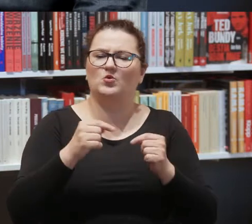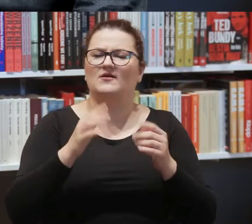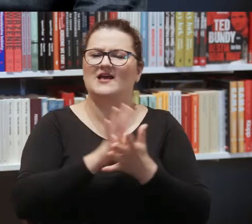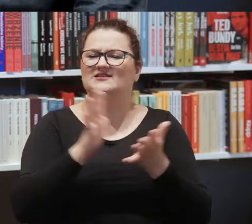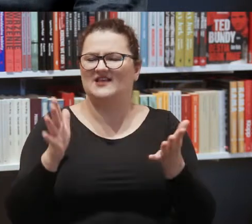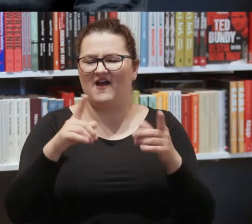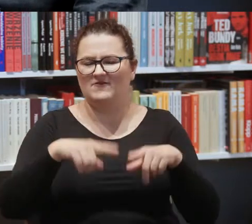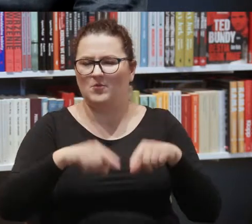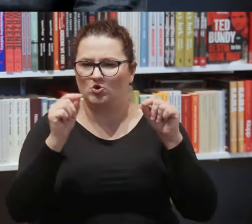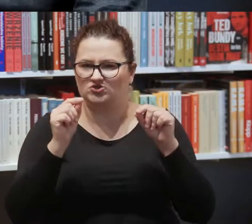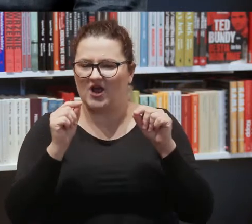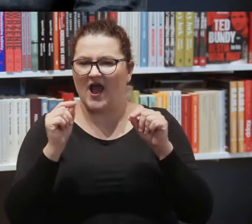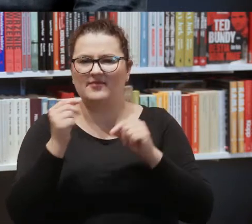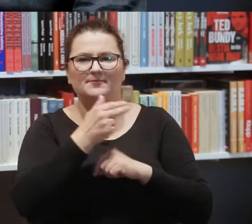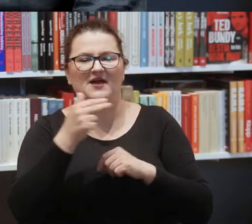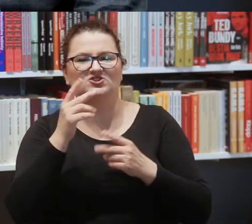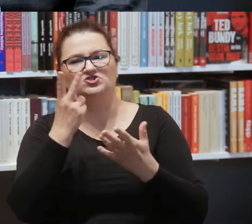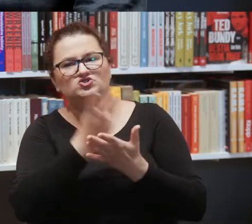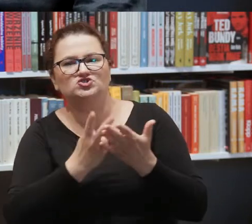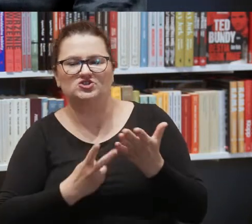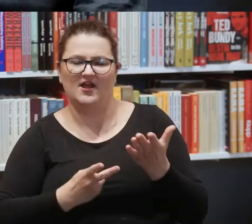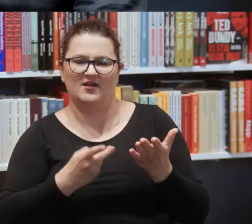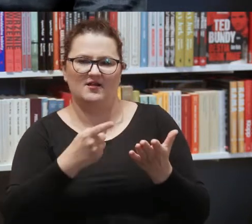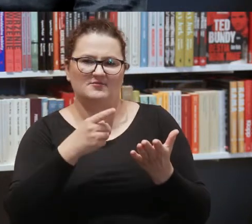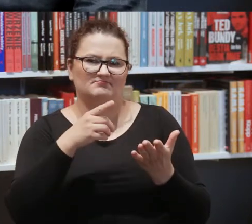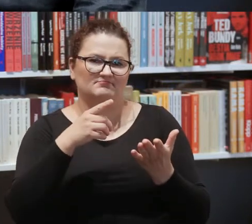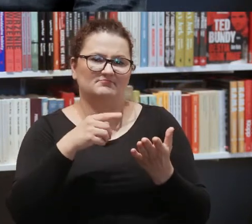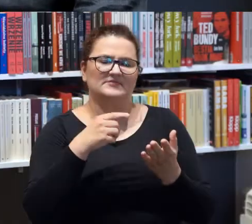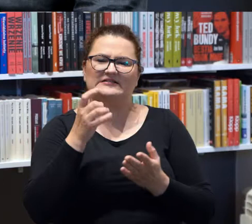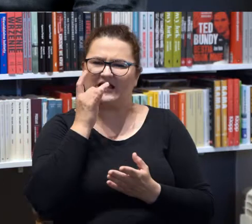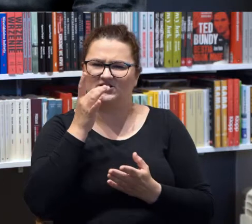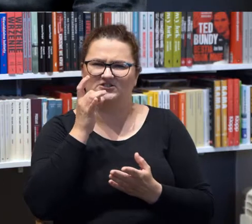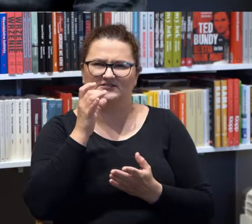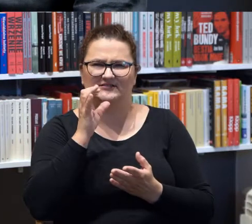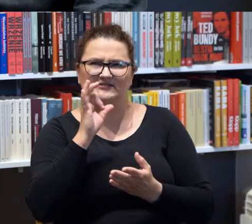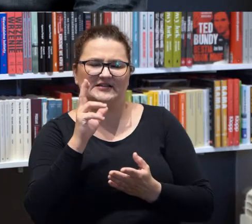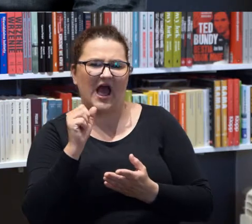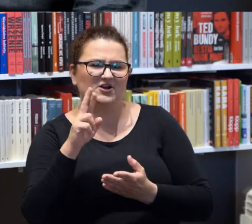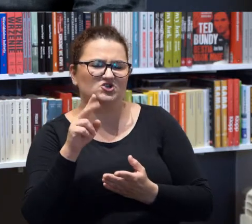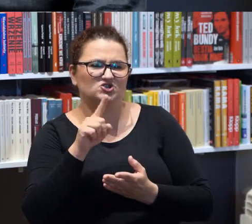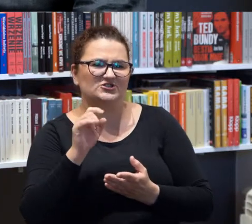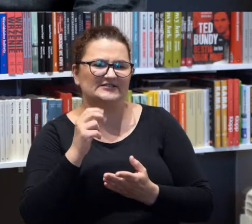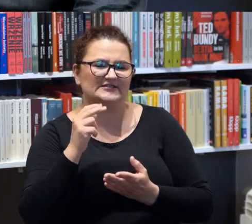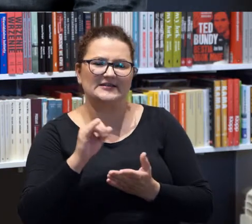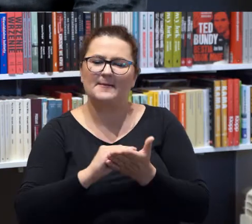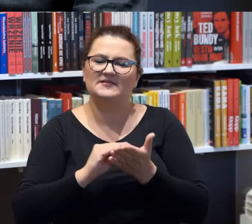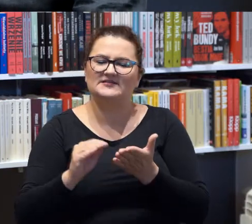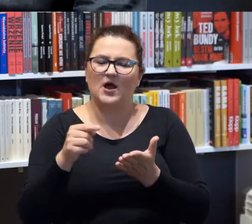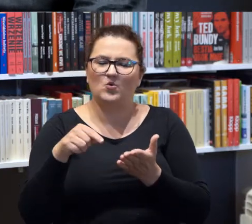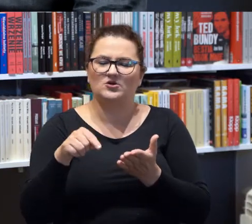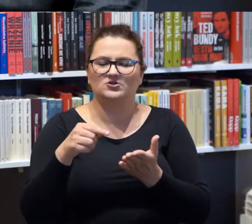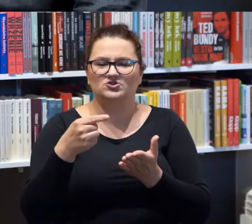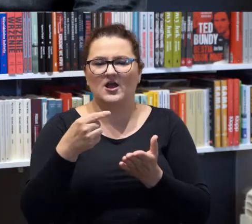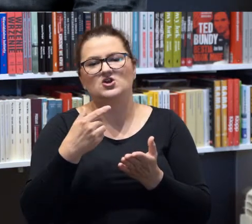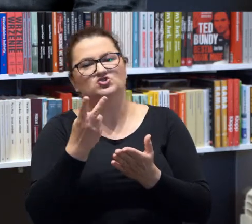czytelnictwo. No i chodziło tam w skrócie o to, że Stanisław Skarżyński tam napisał, że czytanie to przywilej